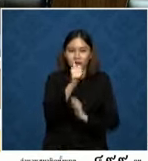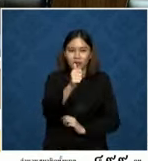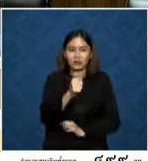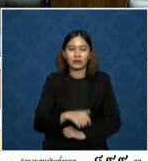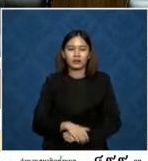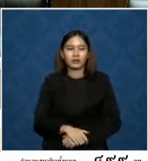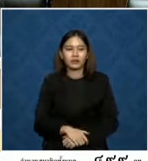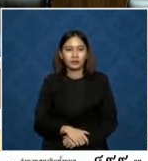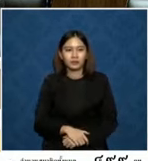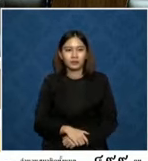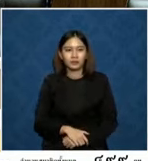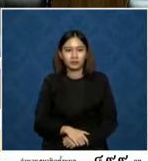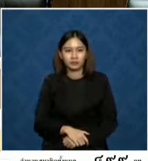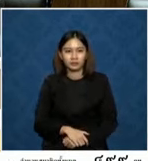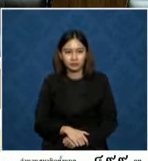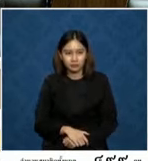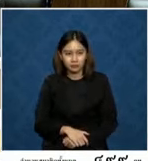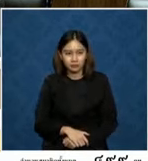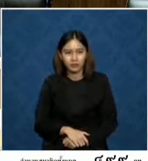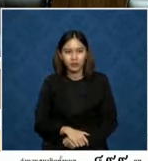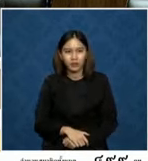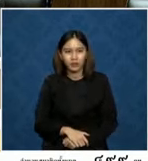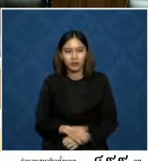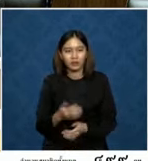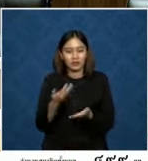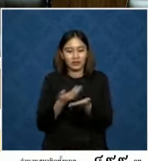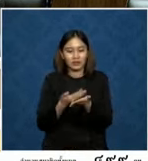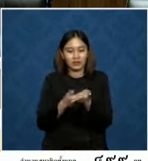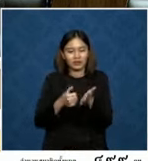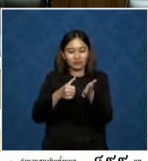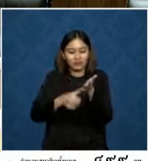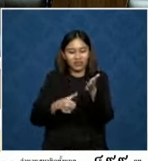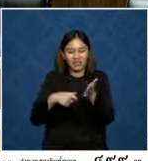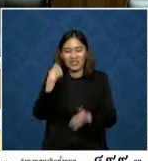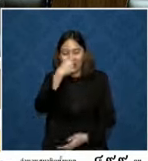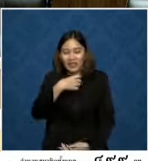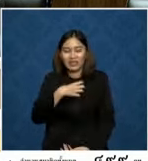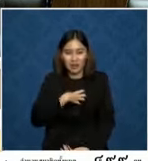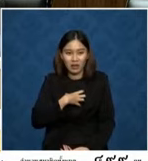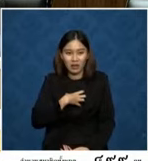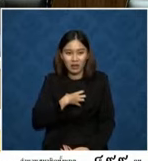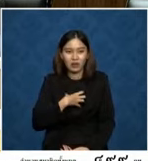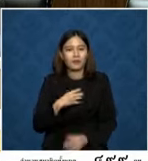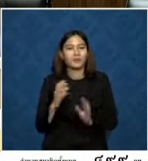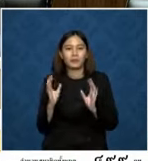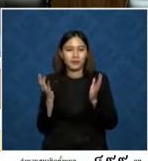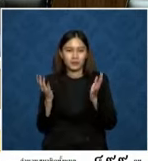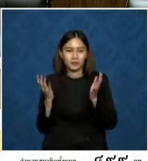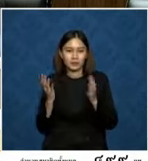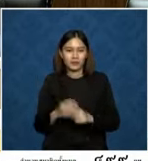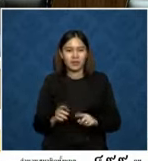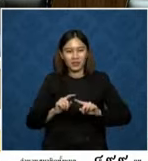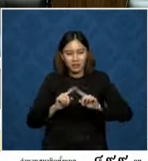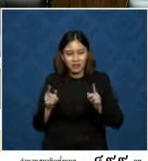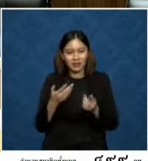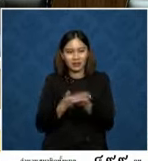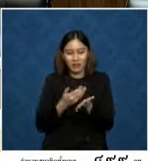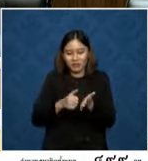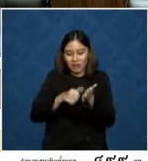พครับเรื่องการเป็นหนี้เนี่ยถามว่าใครอยากเป็นหนี้ไหมไม่มีใครอยากเป็นหนี้แต่ในเมื่อเป็น